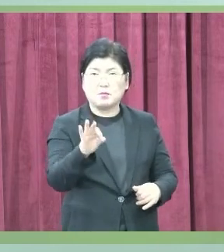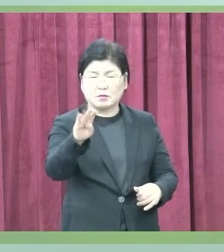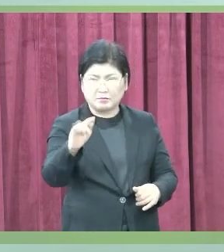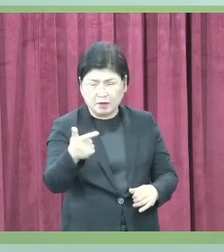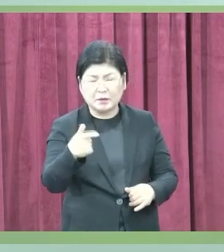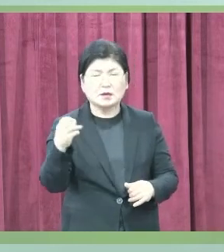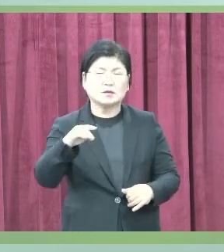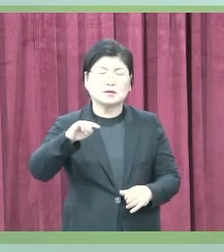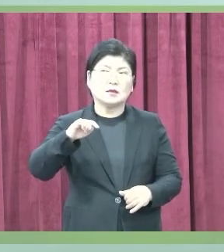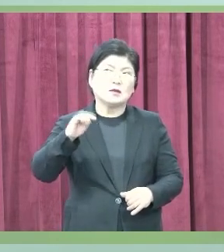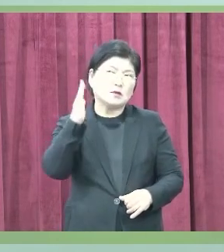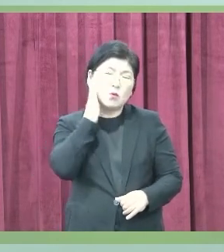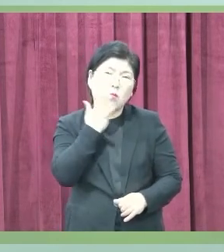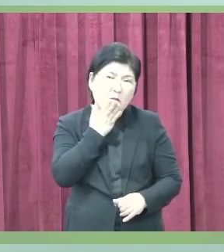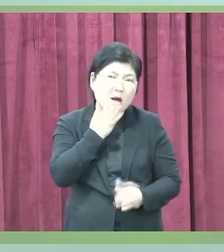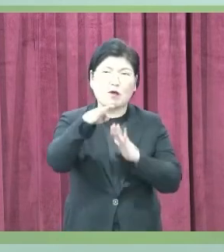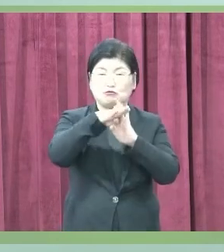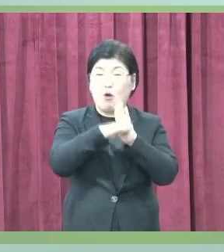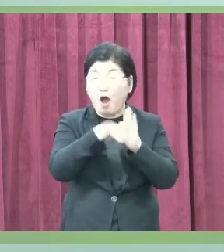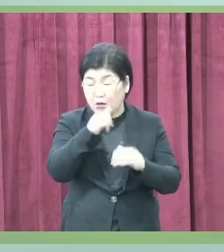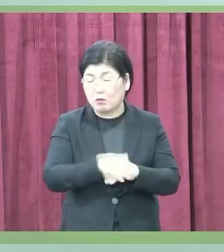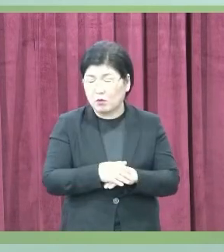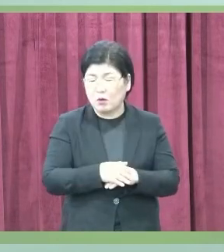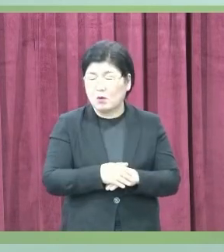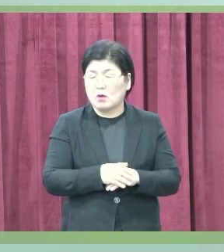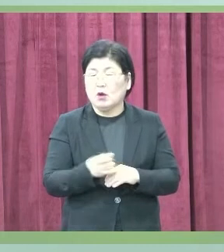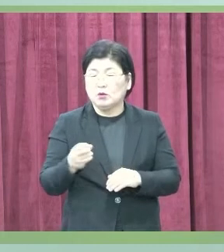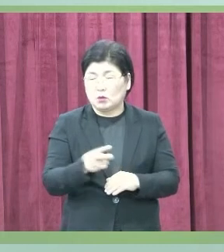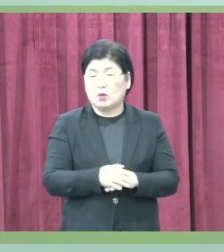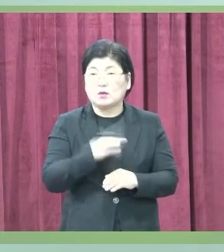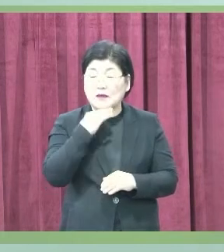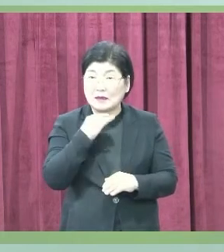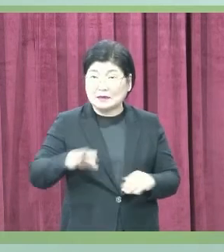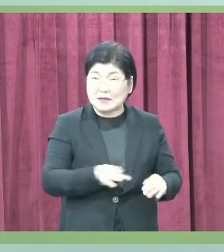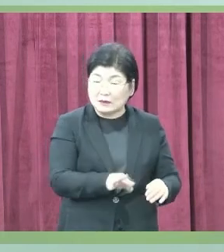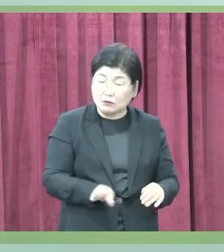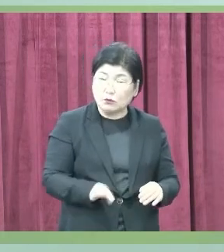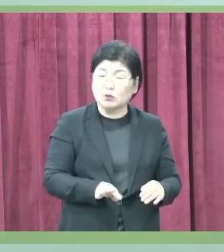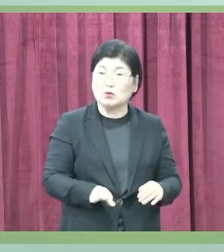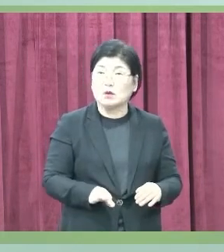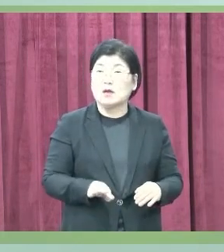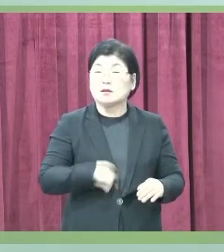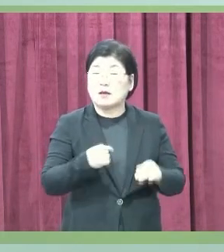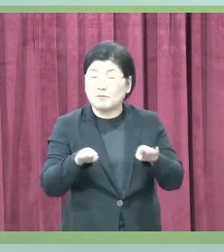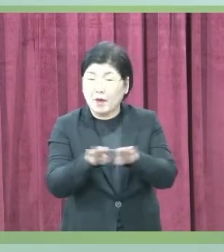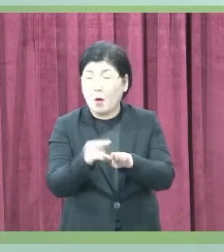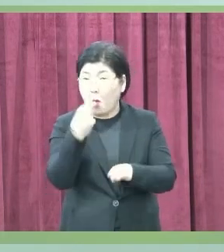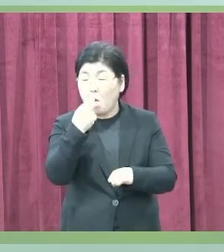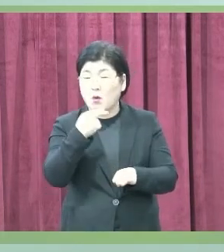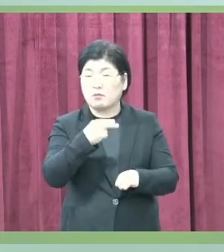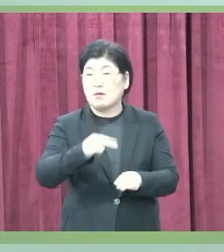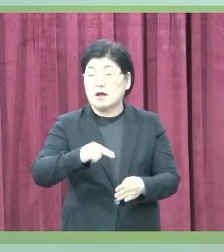청각이죠. 이렇게 나타났고요. 그다음에 연령 표준화했을 때는 장루, 요루, 자폐, 호흡기, 심장, 신장.